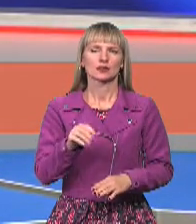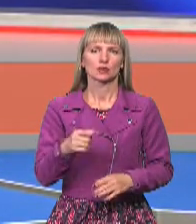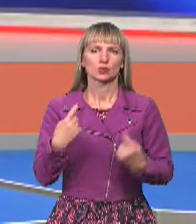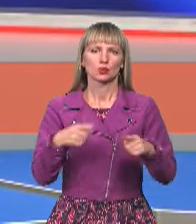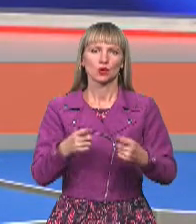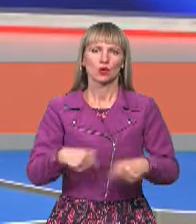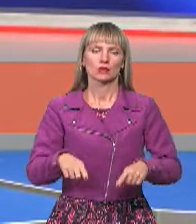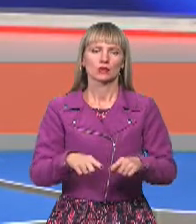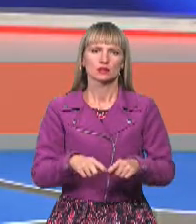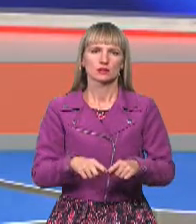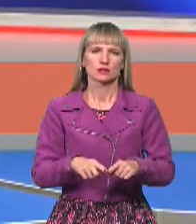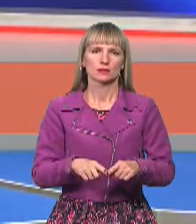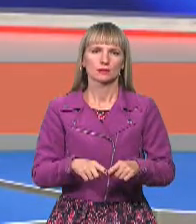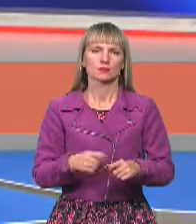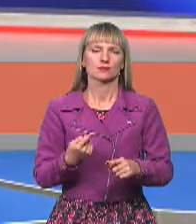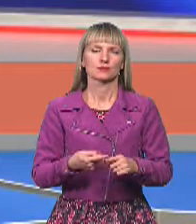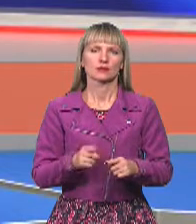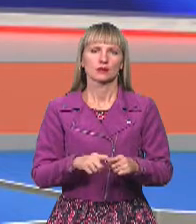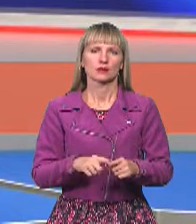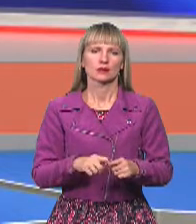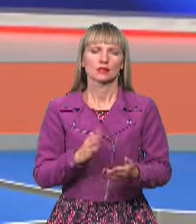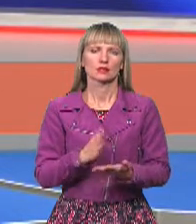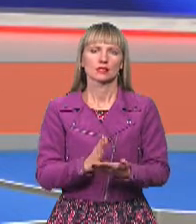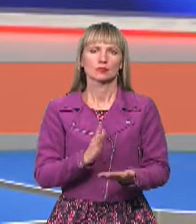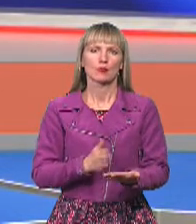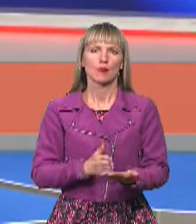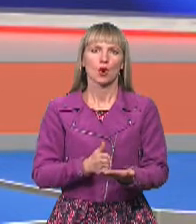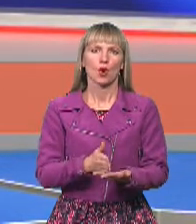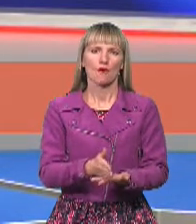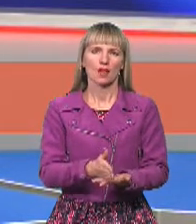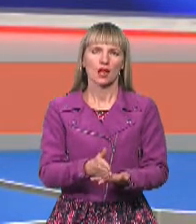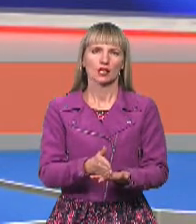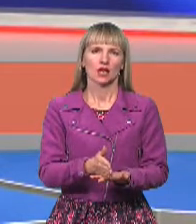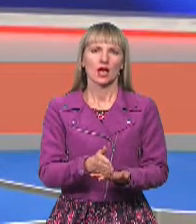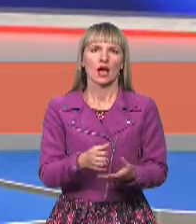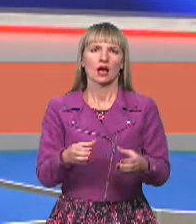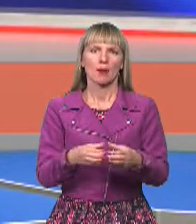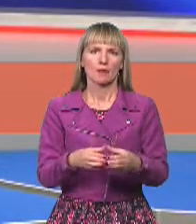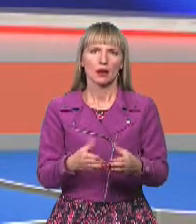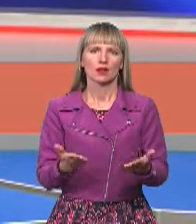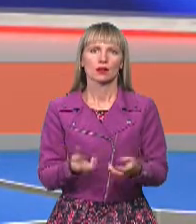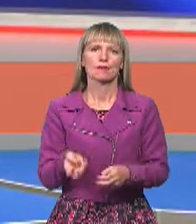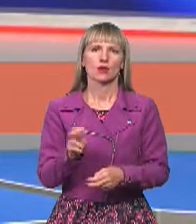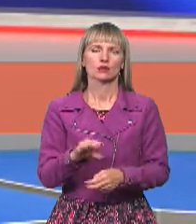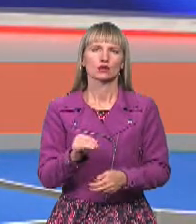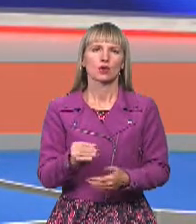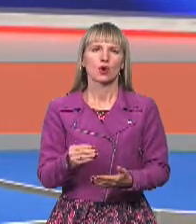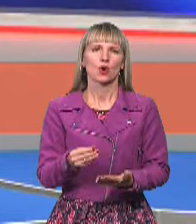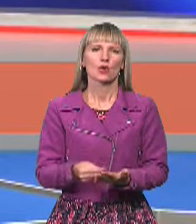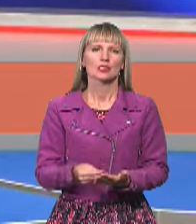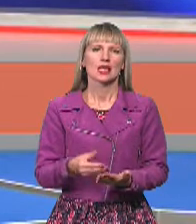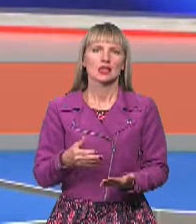организацию, аутсорсинговую. В этом случае есть профильные компании, которые приходят и оценивают со